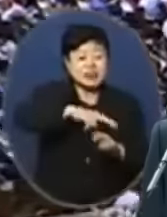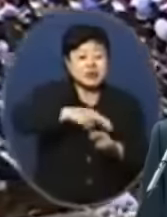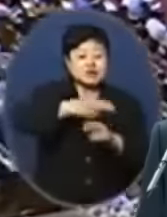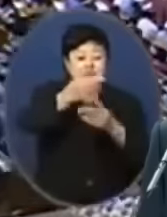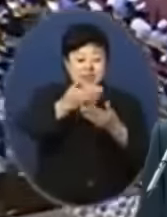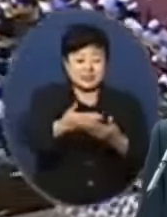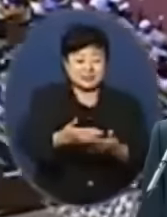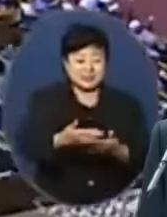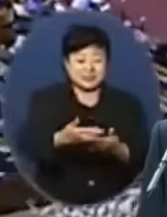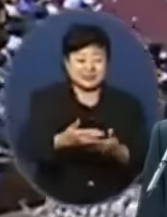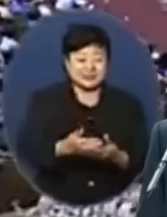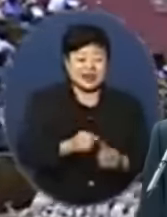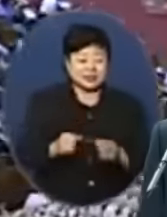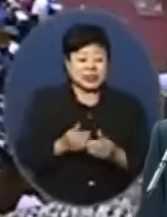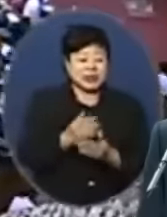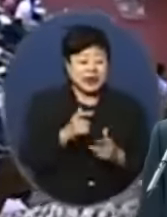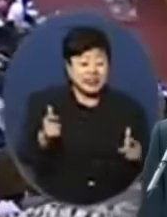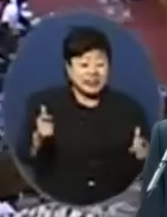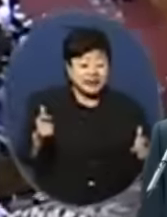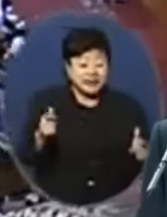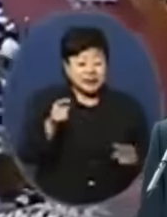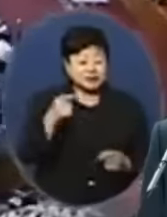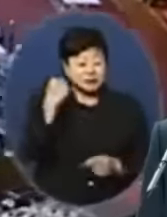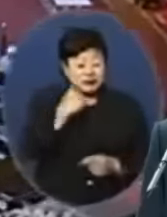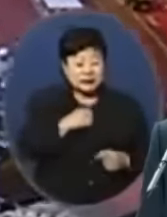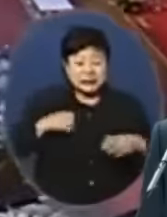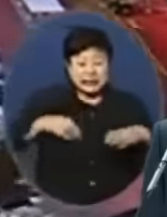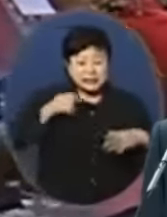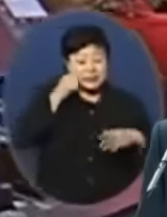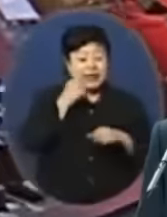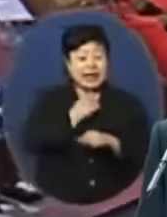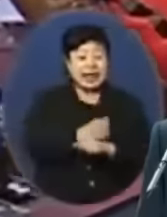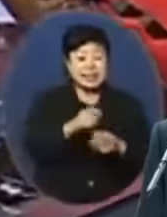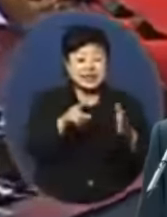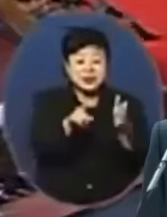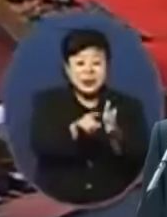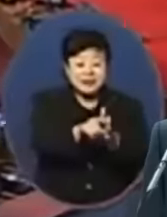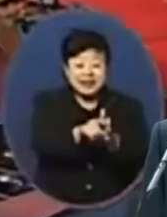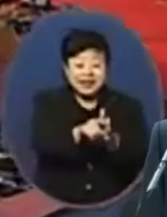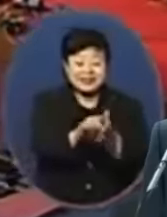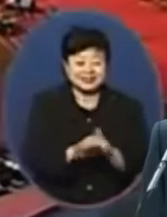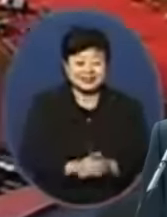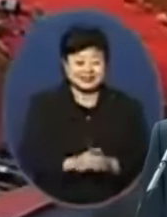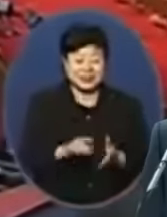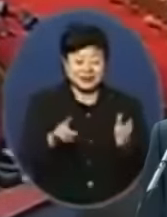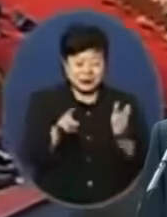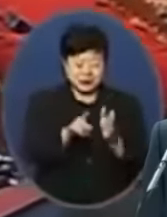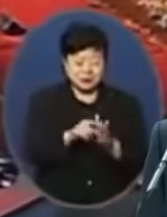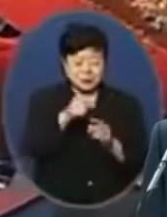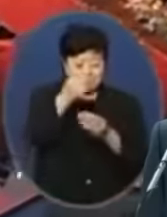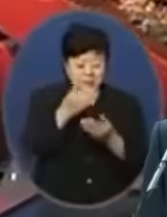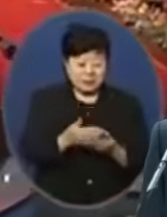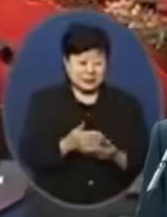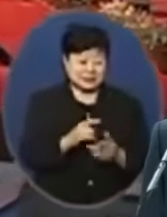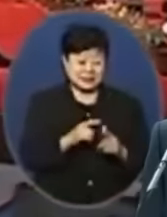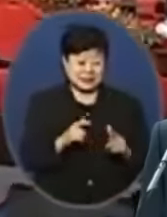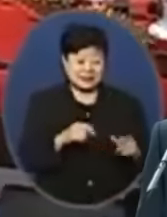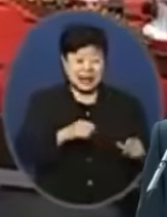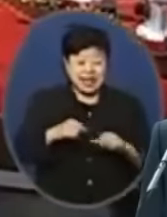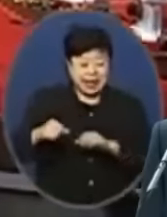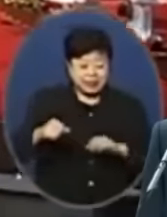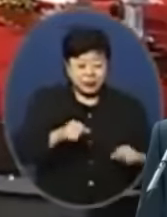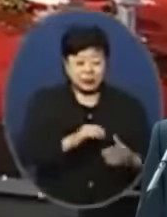선물이라. 행위에서 난 것이 아니니 누구든지 자랑하지 못하게 함이니라. 우리가 믿음으로 구원받잖아요.